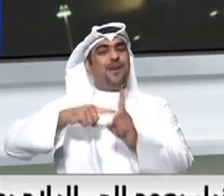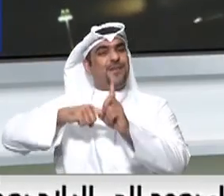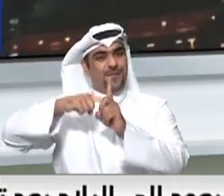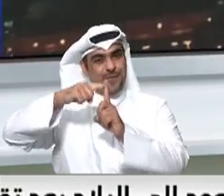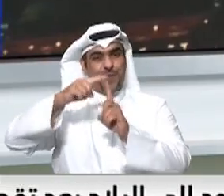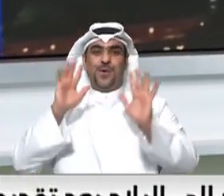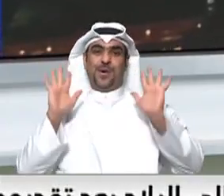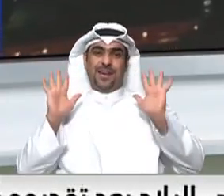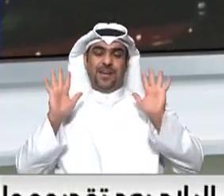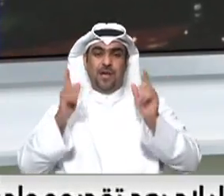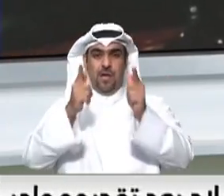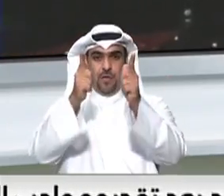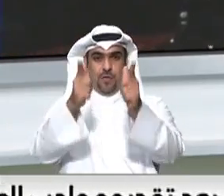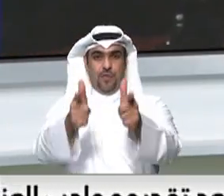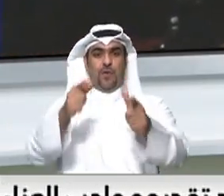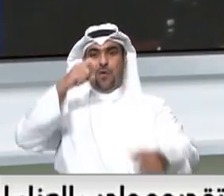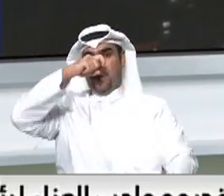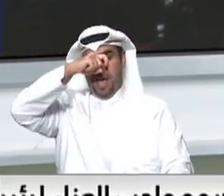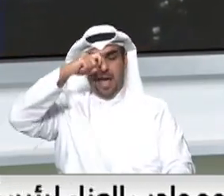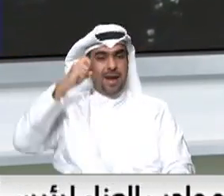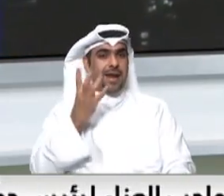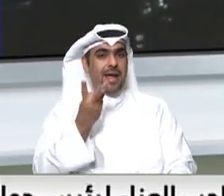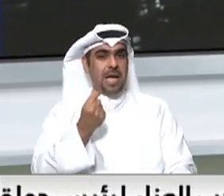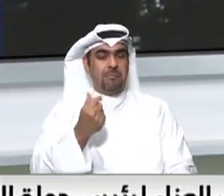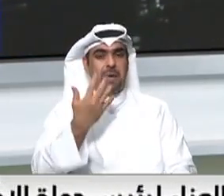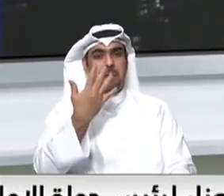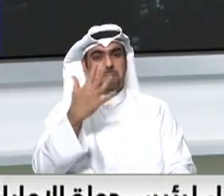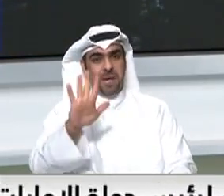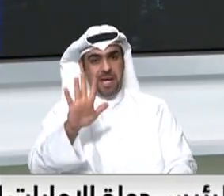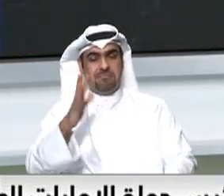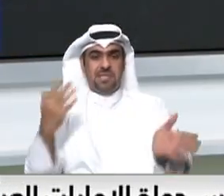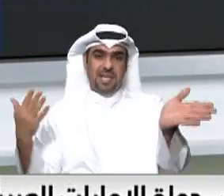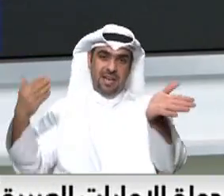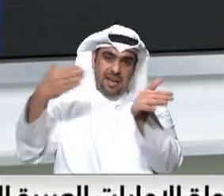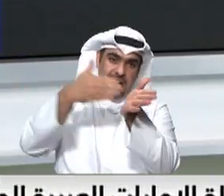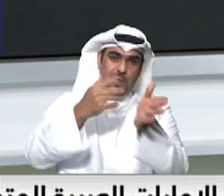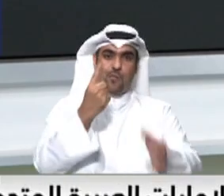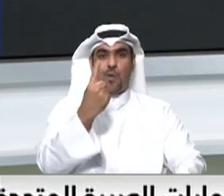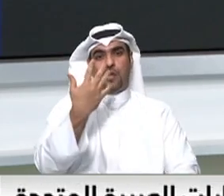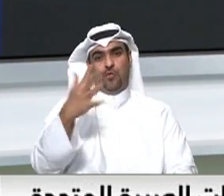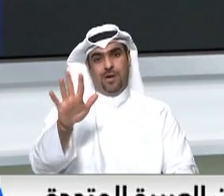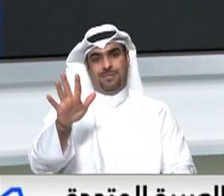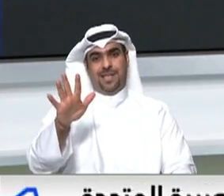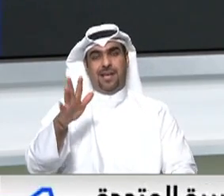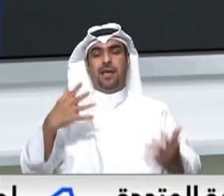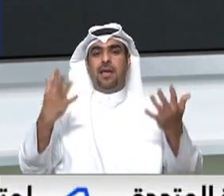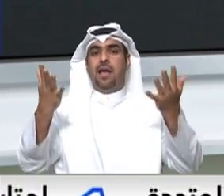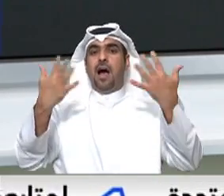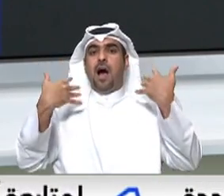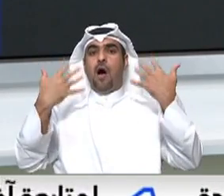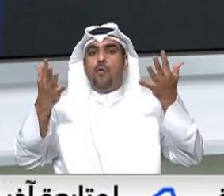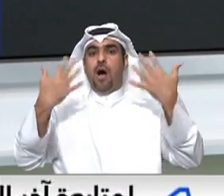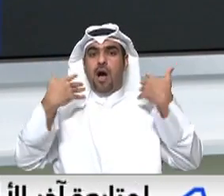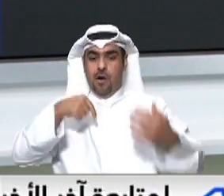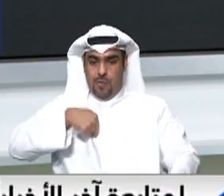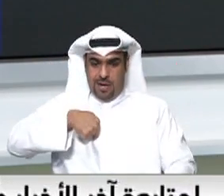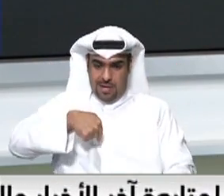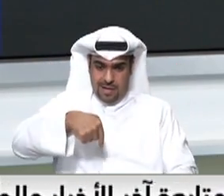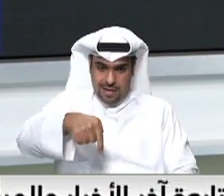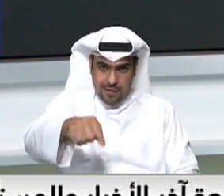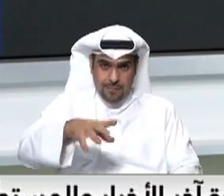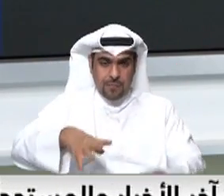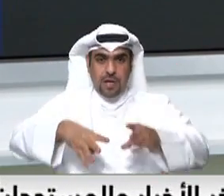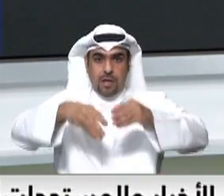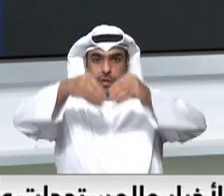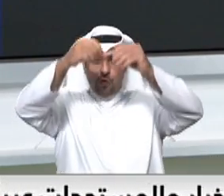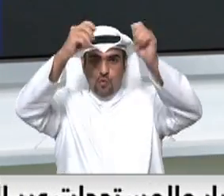القادمه تصل فيها العظمى الى الخمسين وال51 درجه مئويه مع رياح شماليه غربيه من المتوقع نشاطها خلال الايام القادمه وفرص لغبار مثار